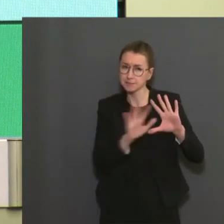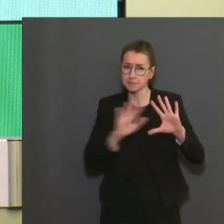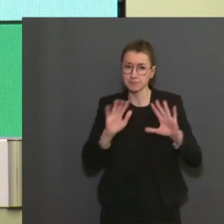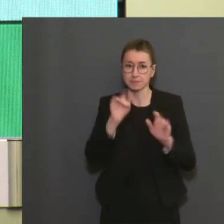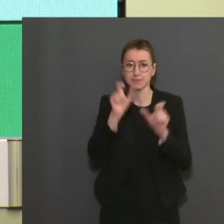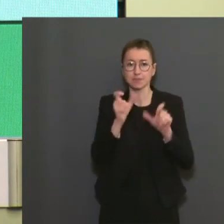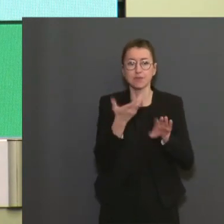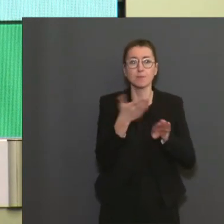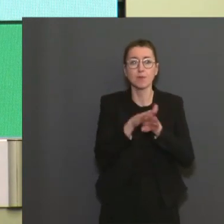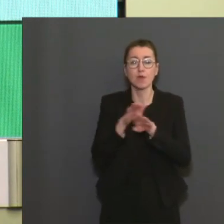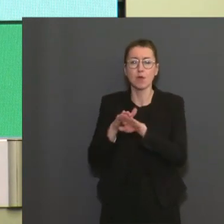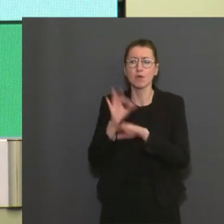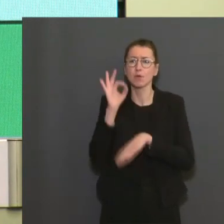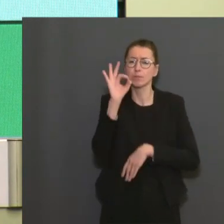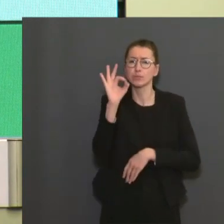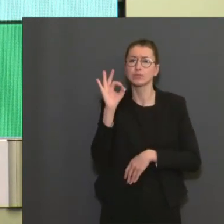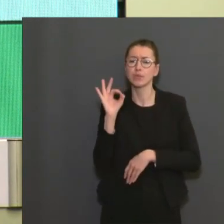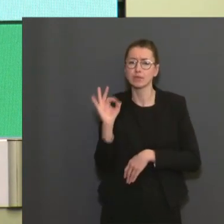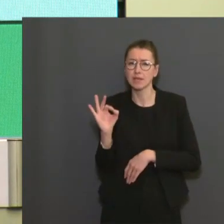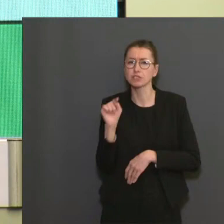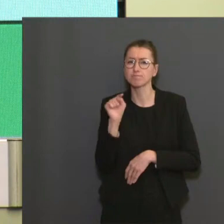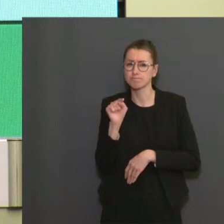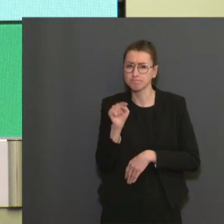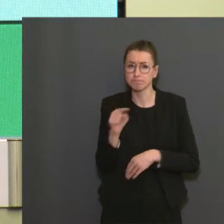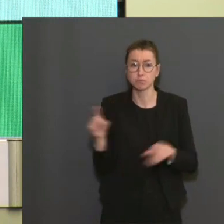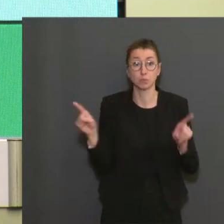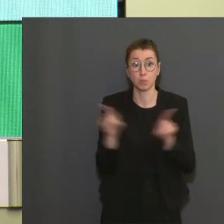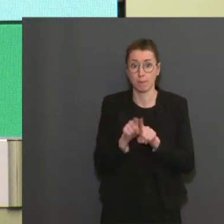même niveau que celui de la première vague.